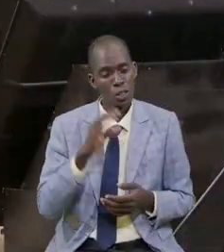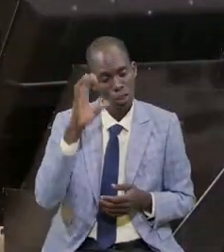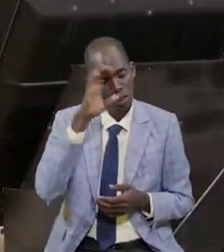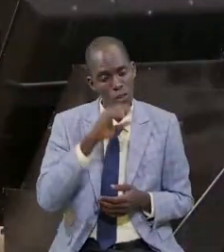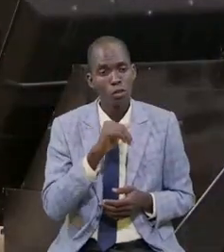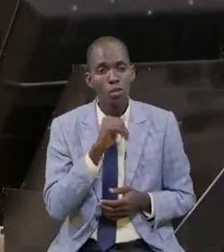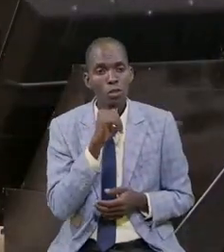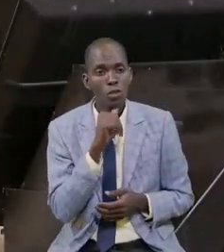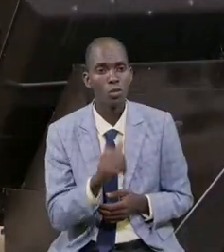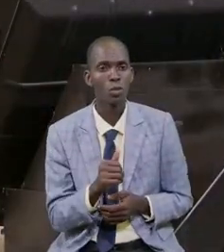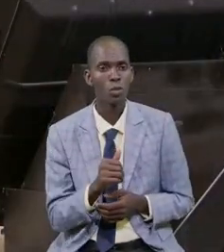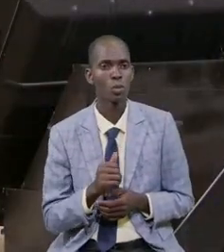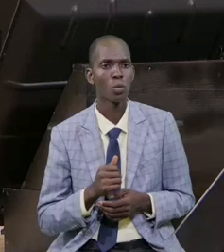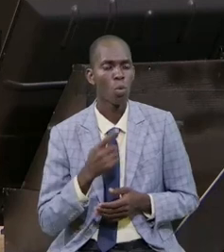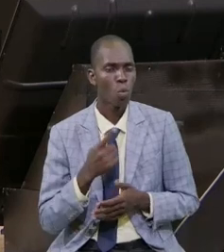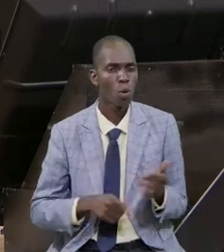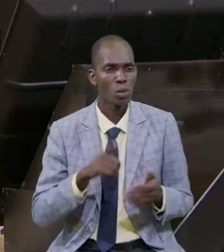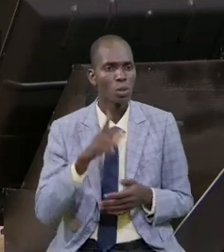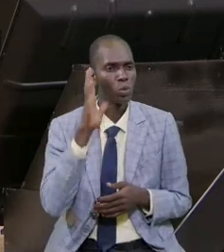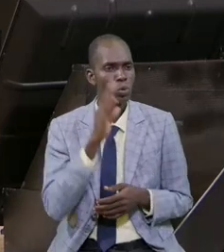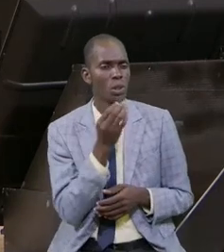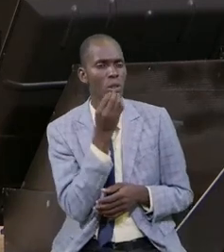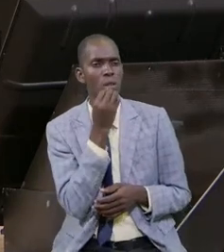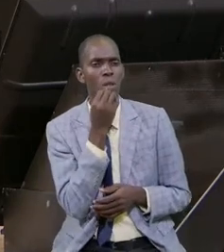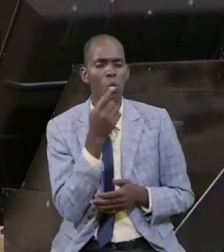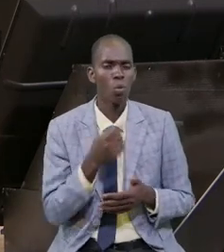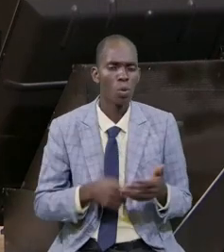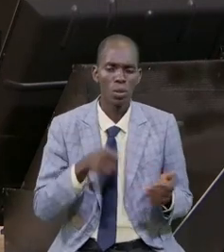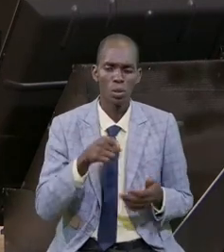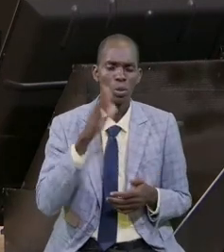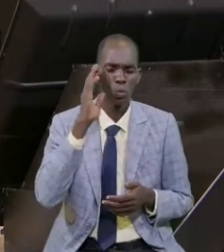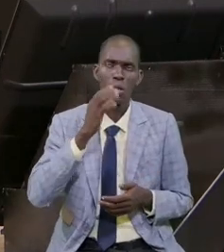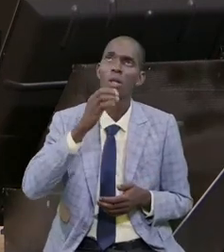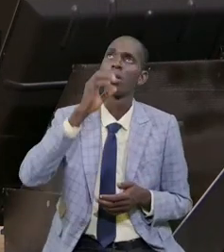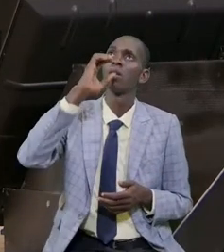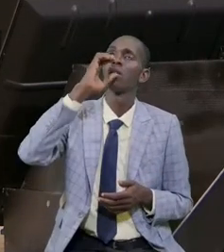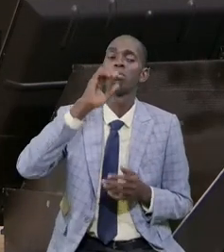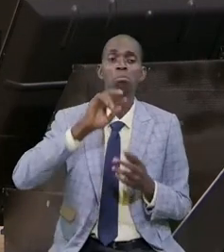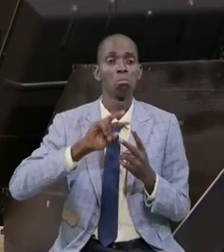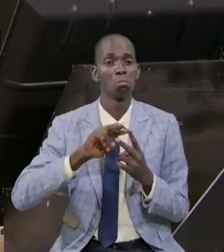décevoir. Alors, il dit ici